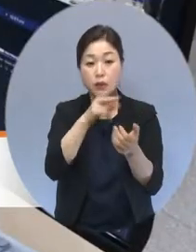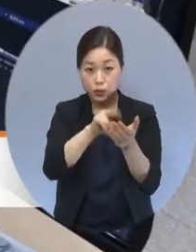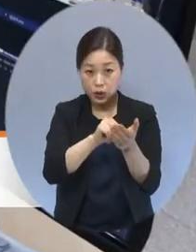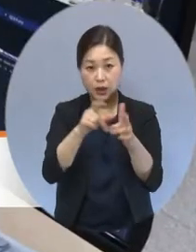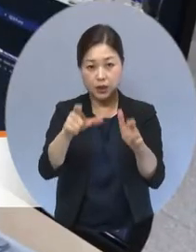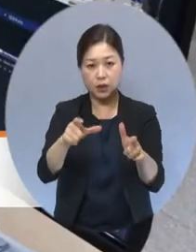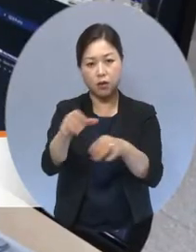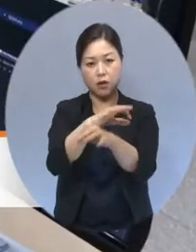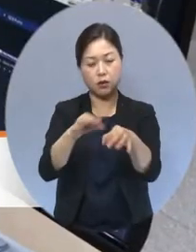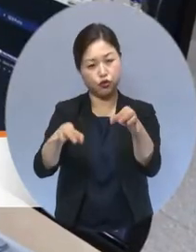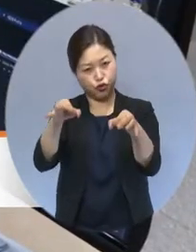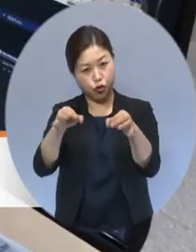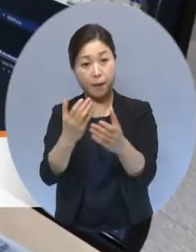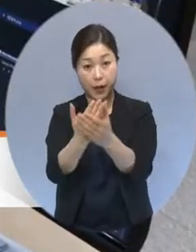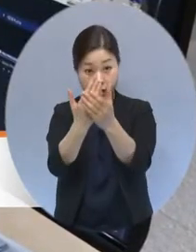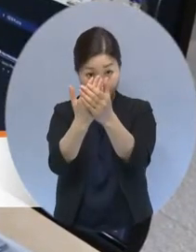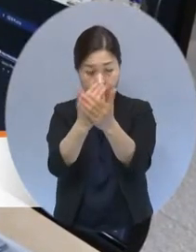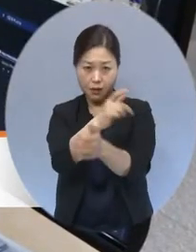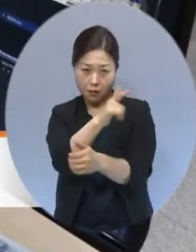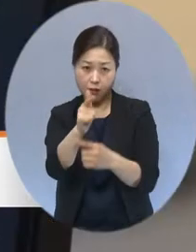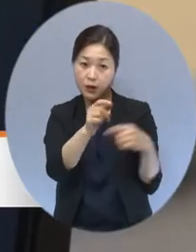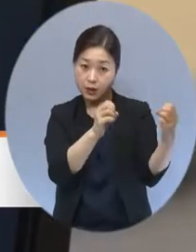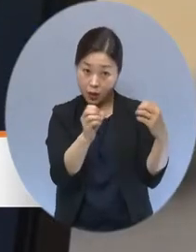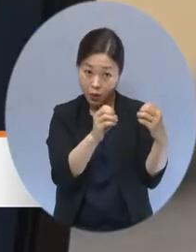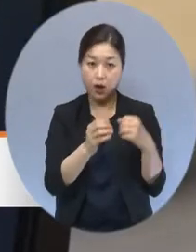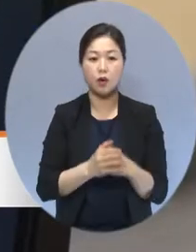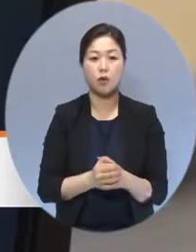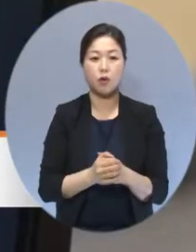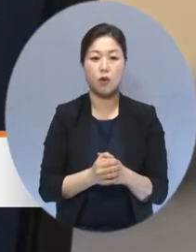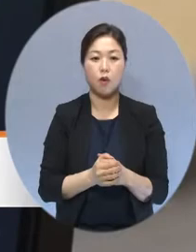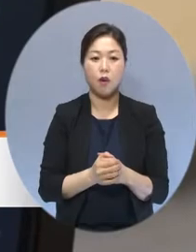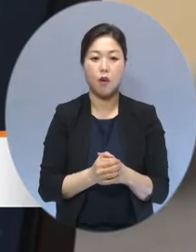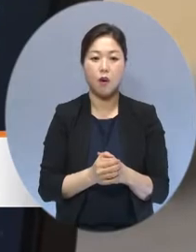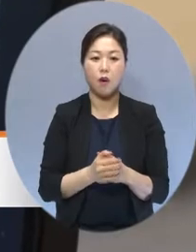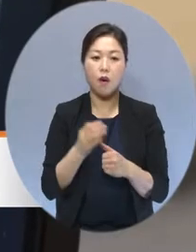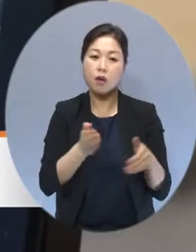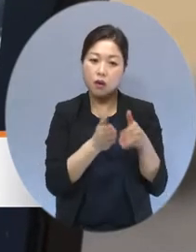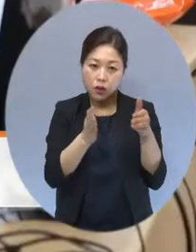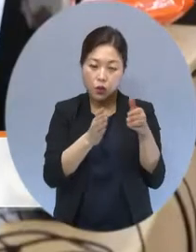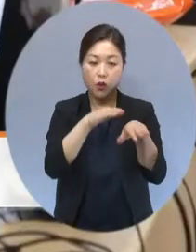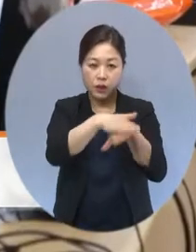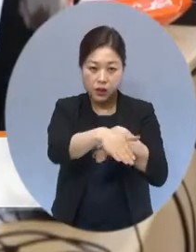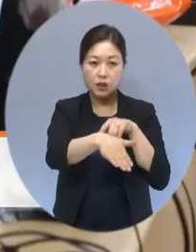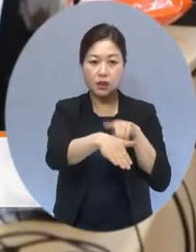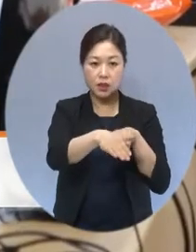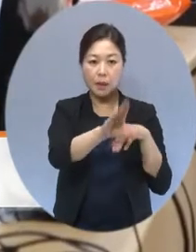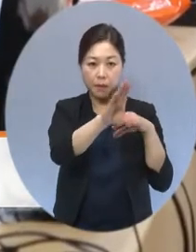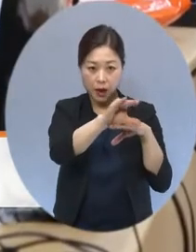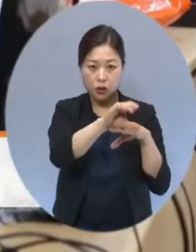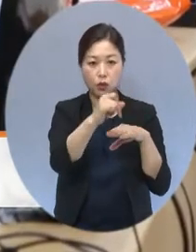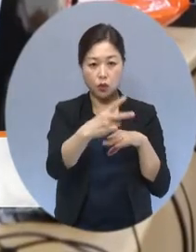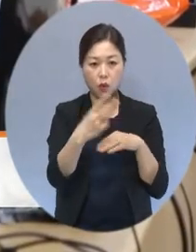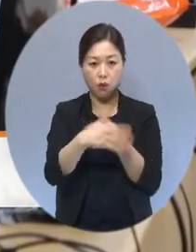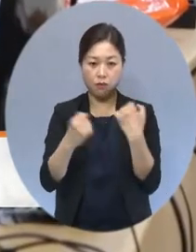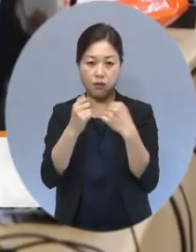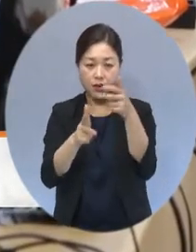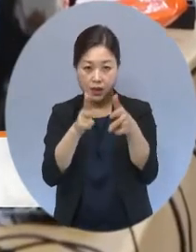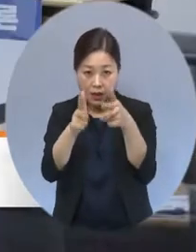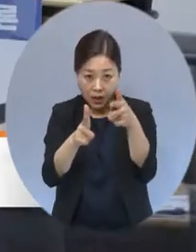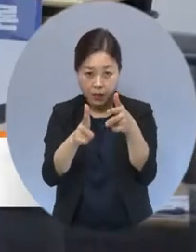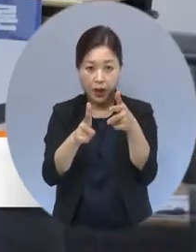지역경제의 균형발전에 관한 다양한 의견들과 함께 경기도형 공영방송 설립, 바이오산업 특성화,